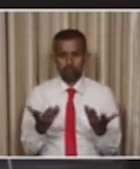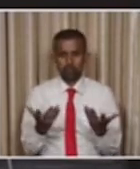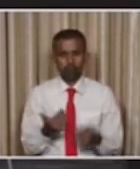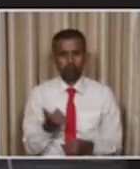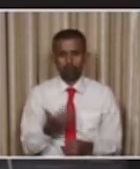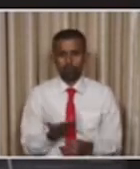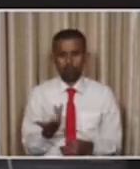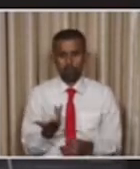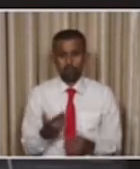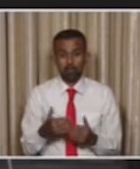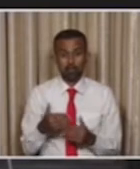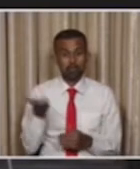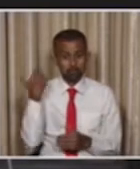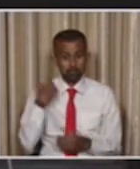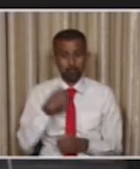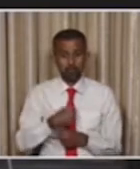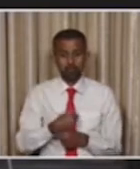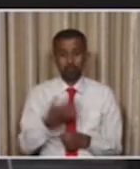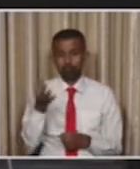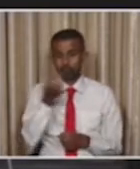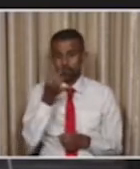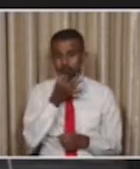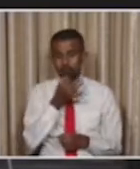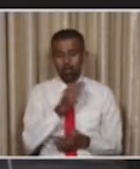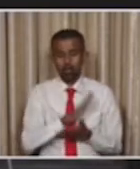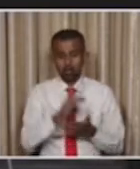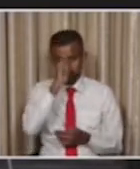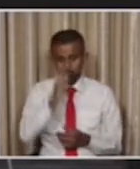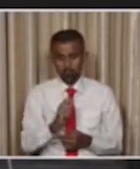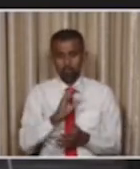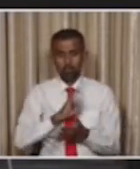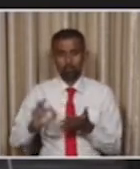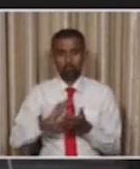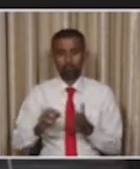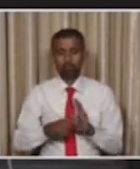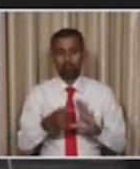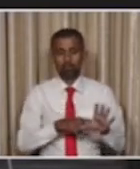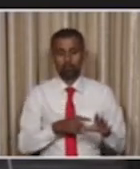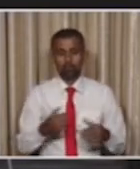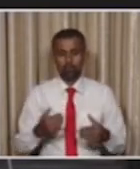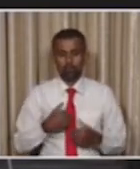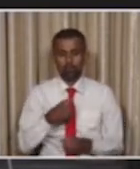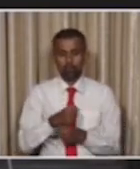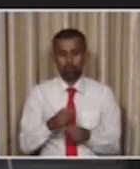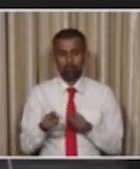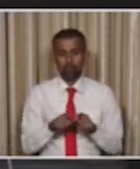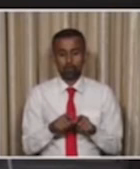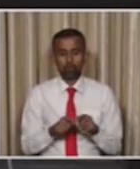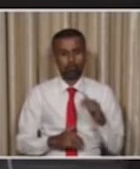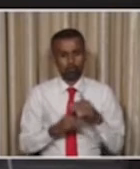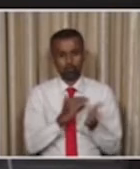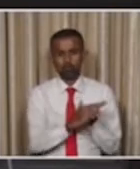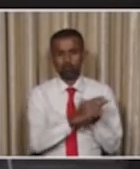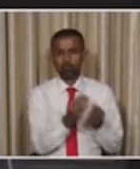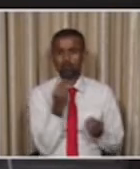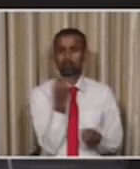වැදගත් වෙන්නේ. ඉස්සර අපිට ආණ්ඩුවට තමයි චෝදනාව එල්ල කරේ හර්ෂ මන්ත්‍රීතුමා එතනින් අයින් කරන්න හදනවා කියලා. අපි ආණ්ඩුවක් හැටියට එතුමාට උපරිම ආයෝගයේ